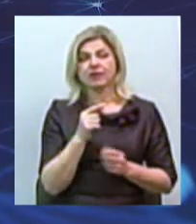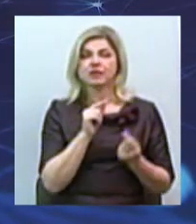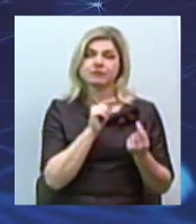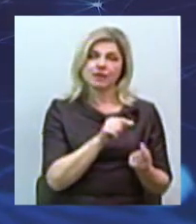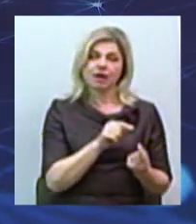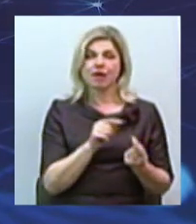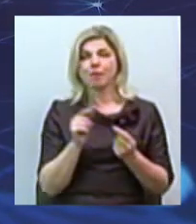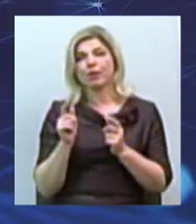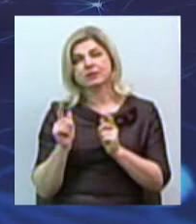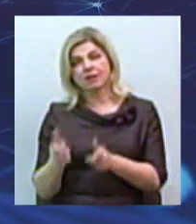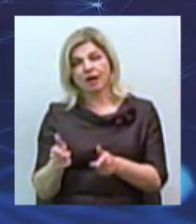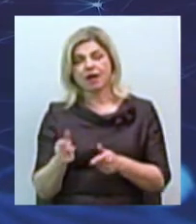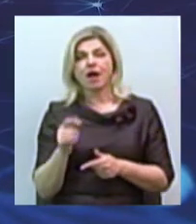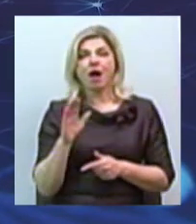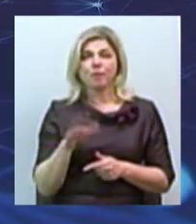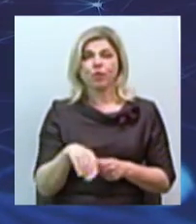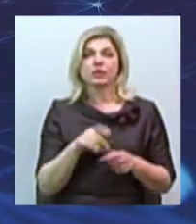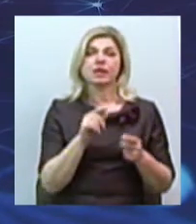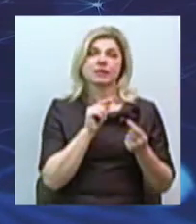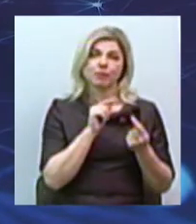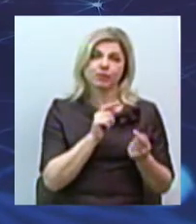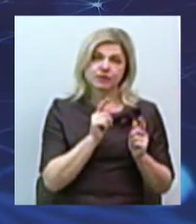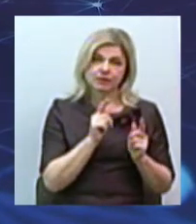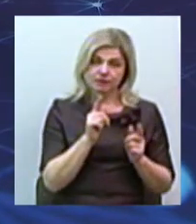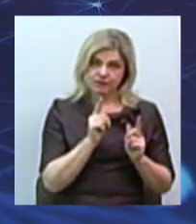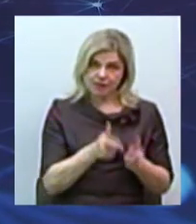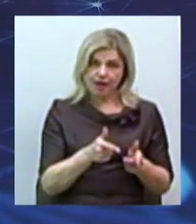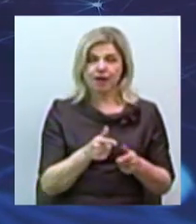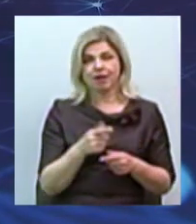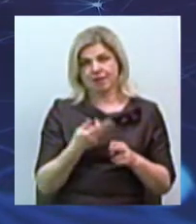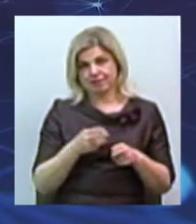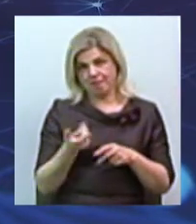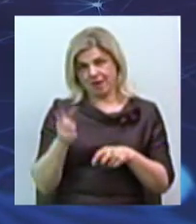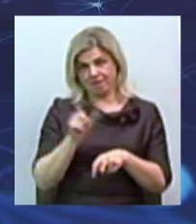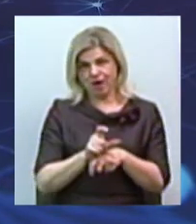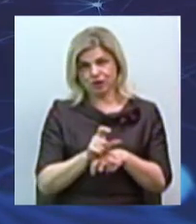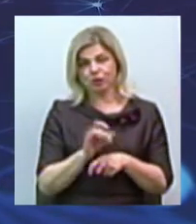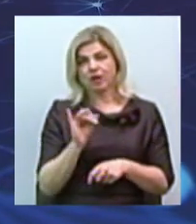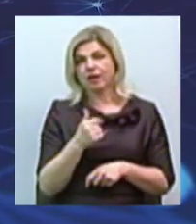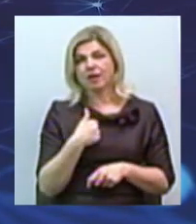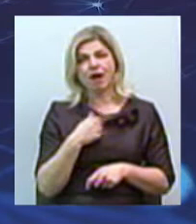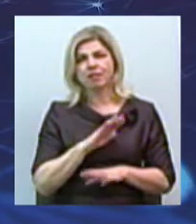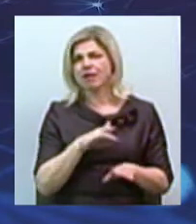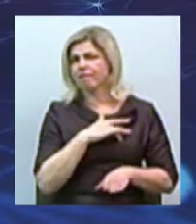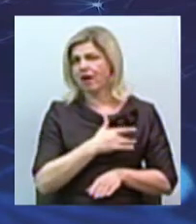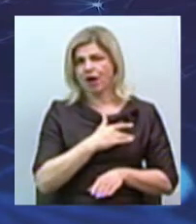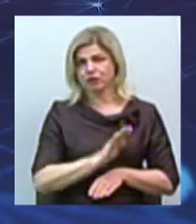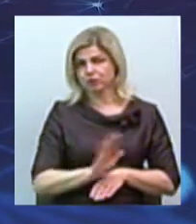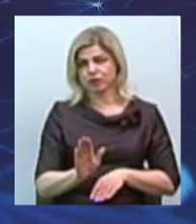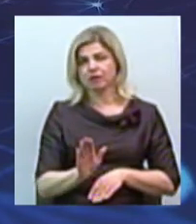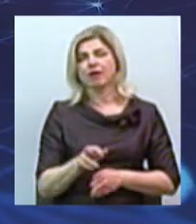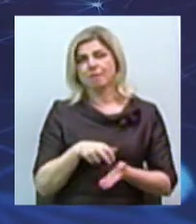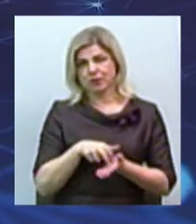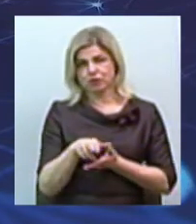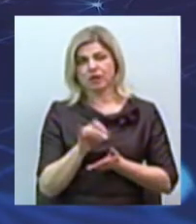за, проти, але потім за, воно, звичайно, переважило, і я, не вагаючись, тут же пішла